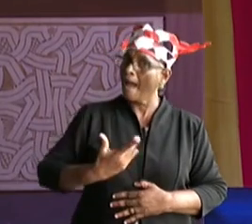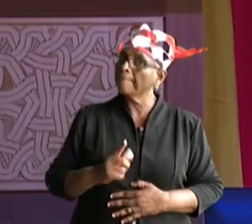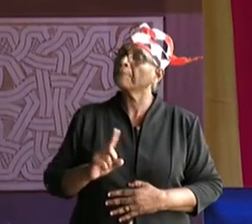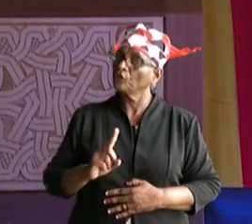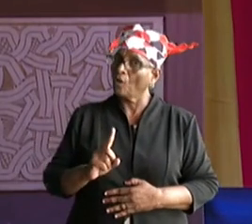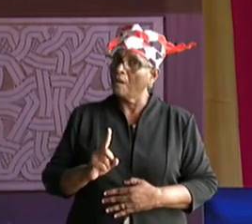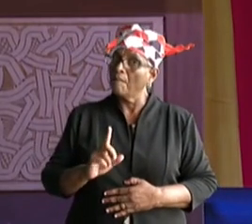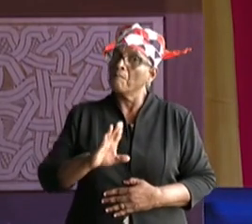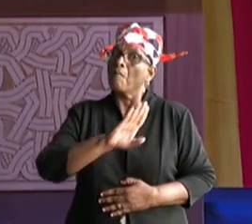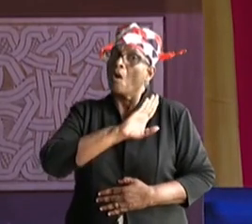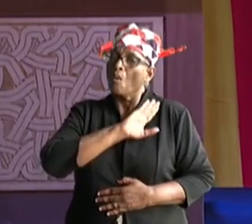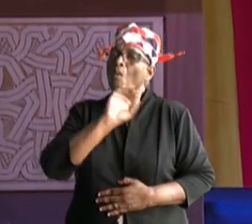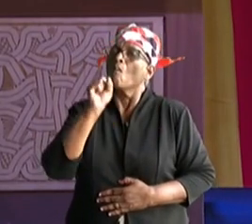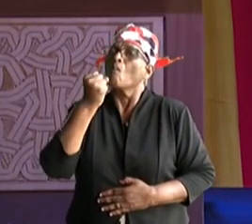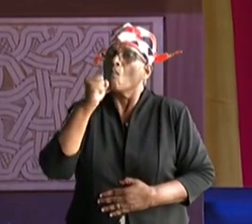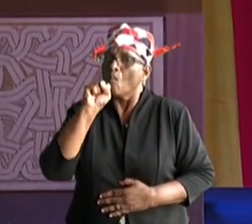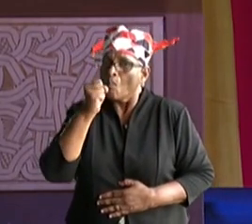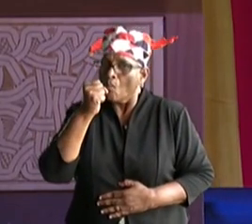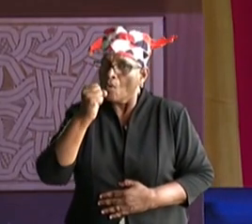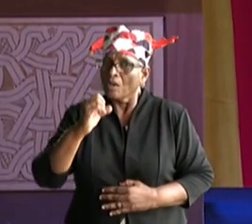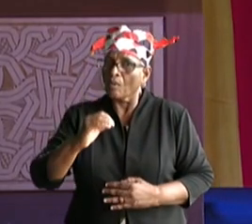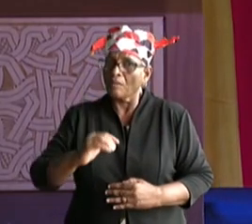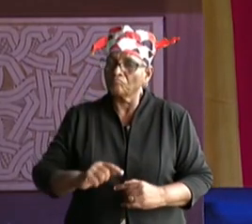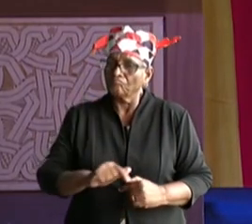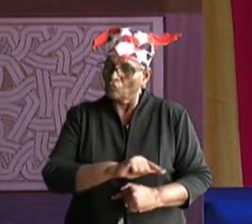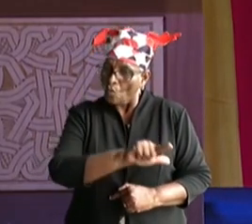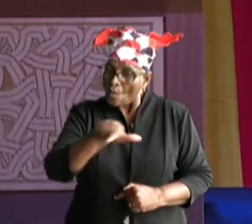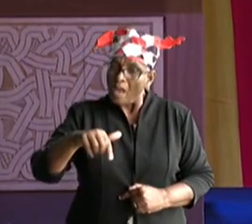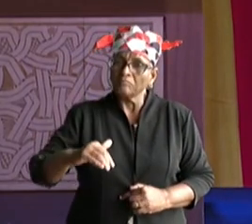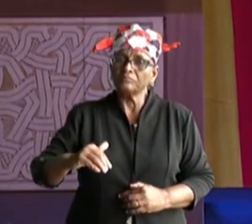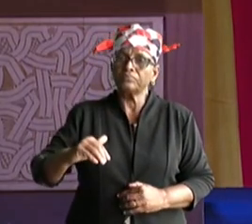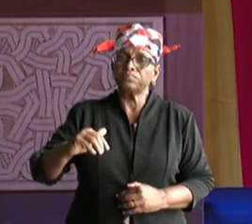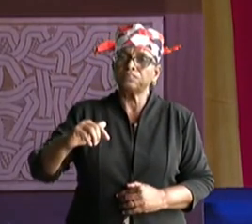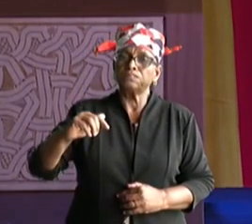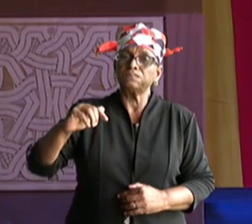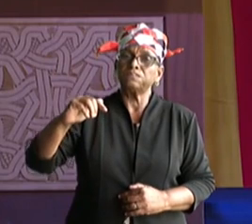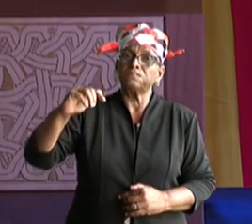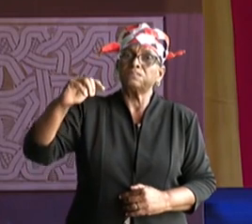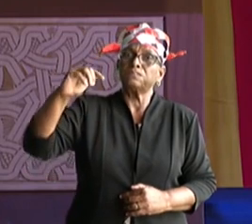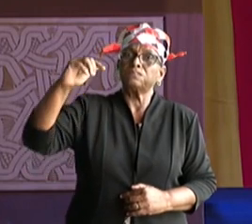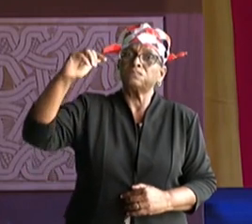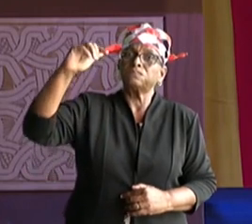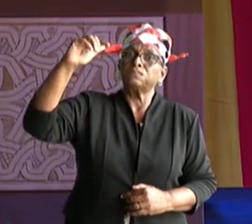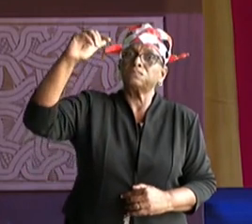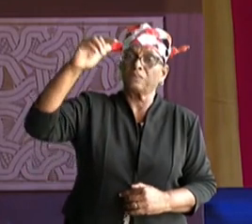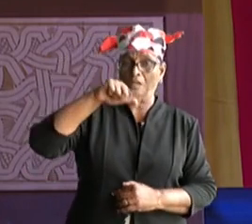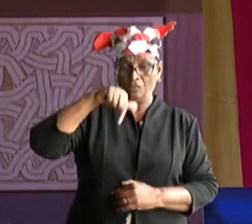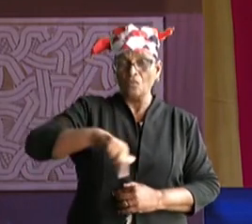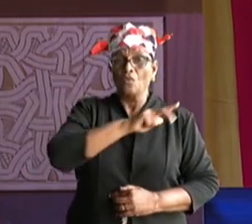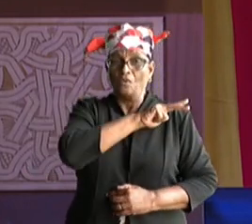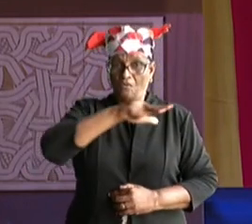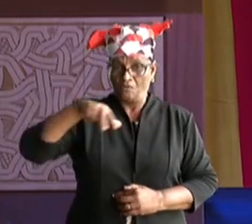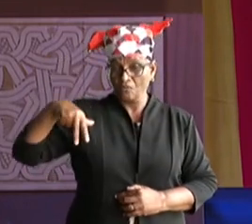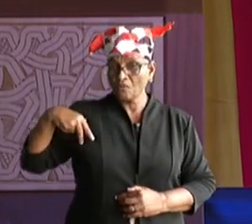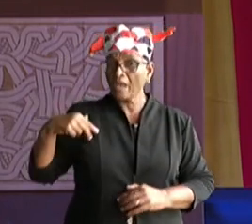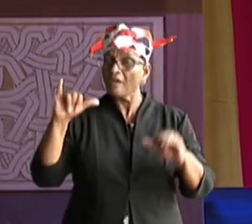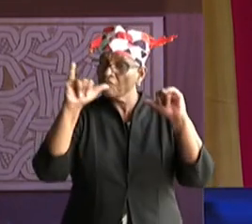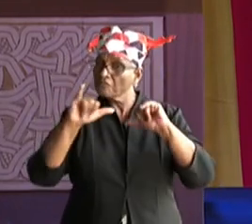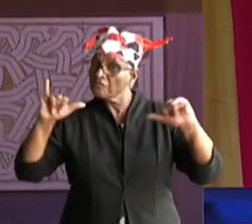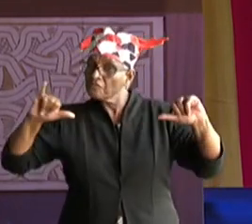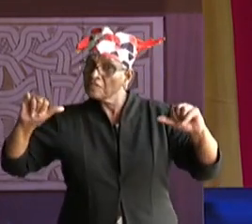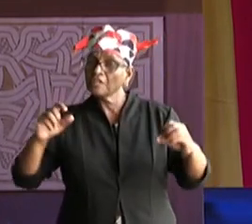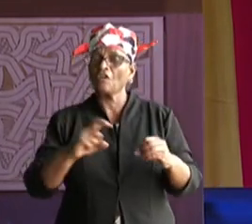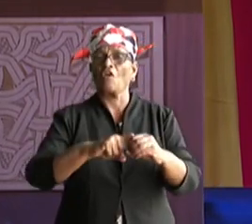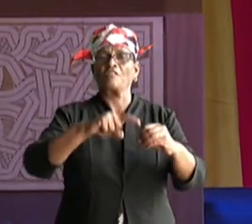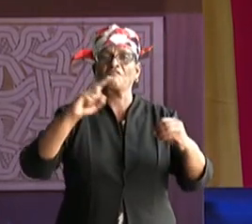ook wordt, we er bovenop zullen komen. We vieren onze onafhankelijkheid, onze